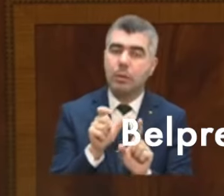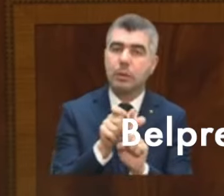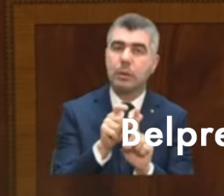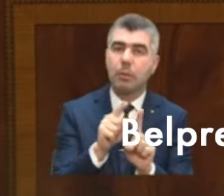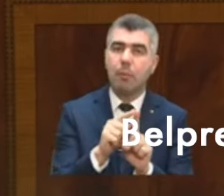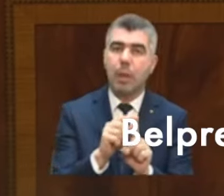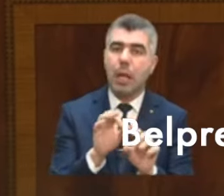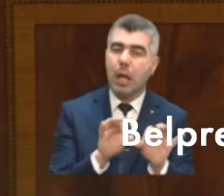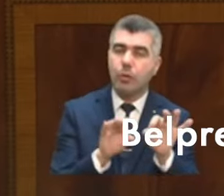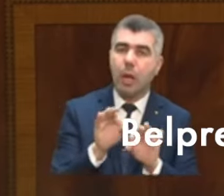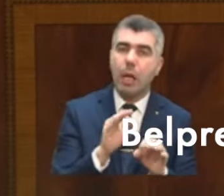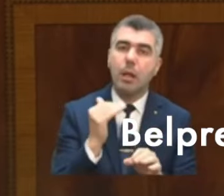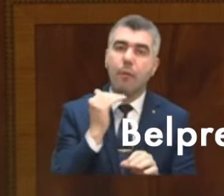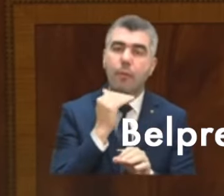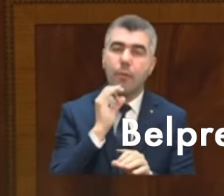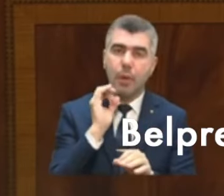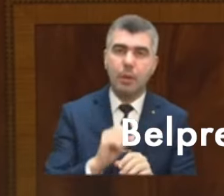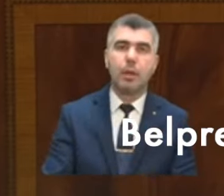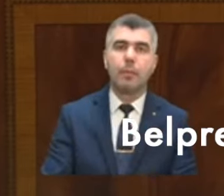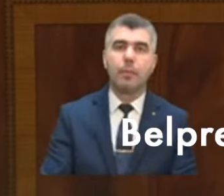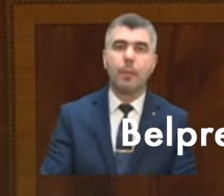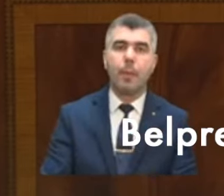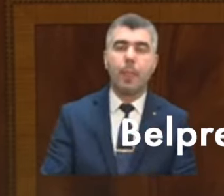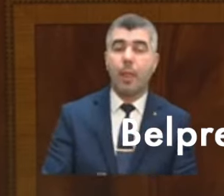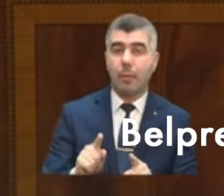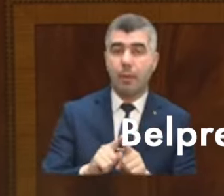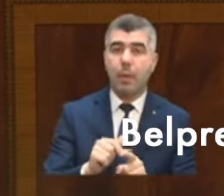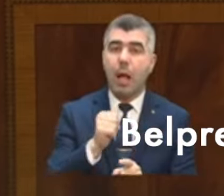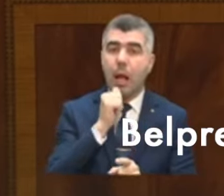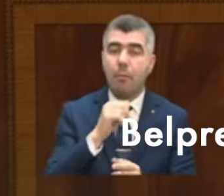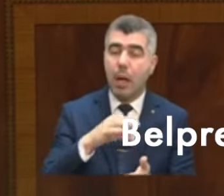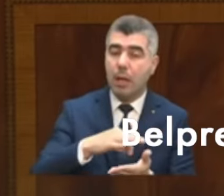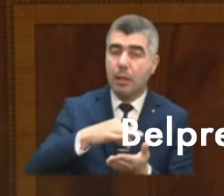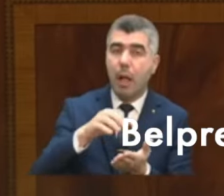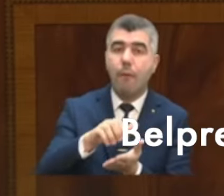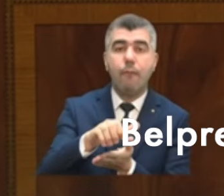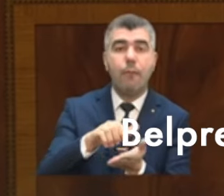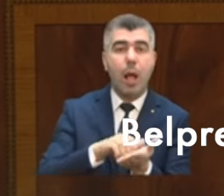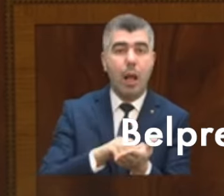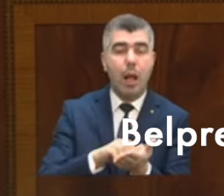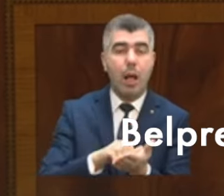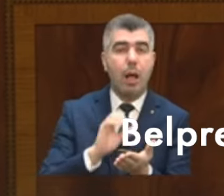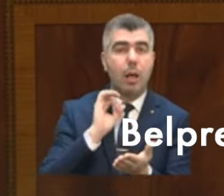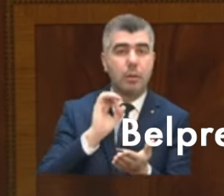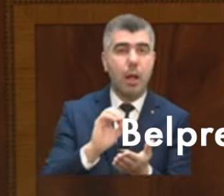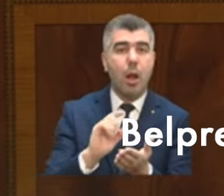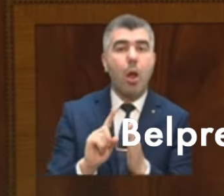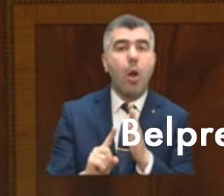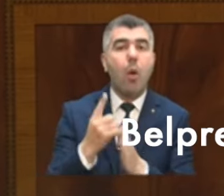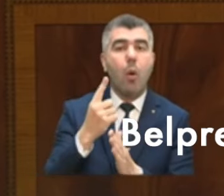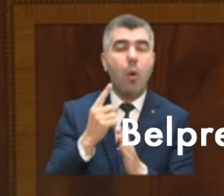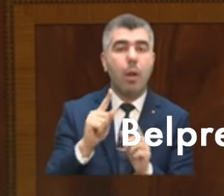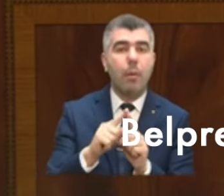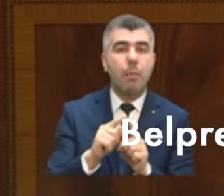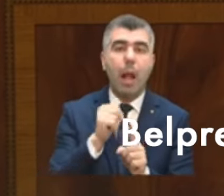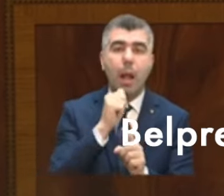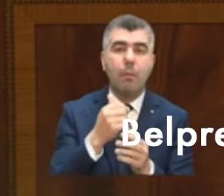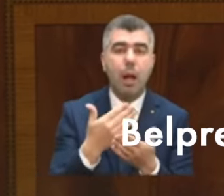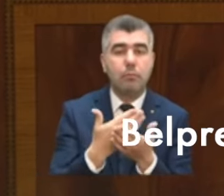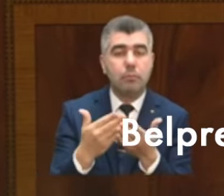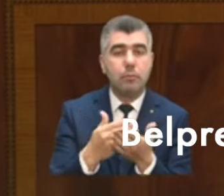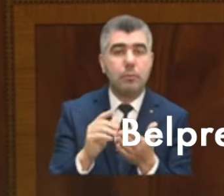استعجال مماثله في مجال استغلال الماء في القطاع الفلاحي الذي يعد القطاع الاكثر استهلاكا للماء